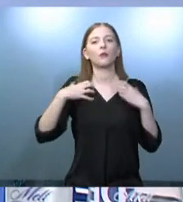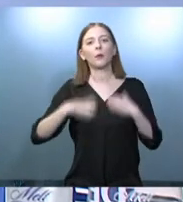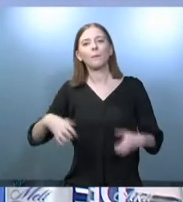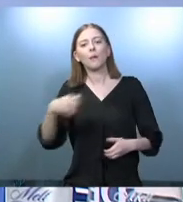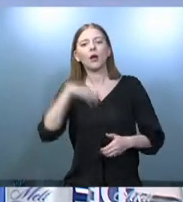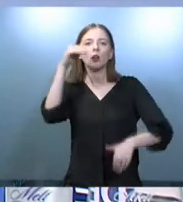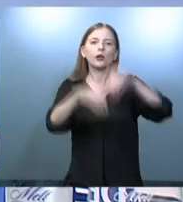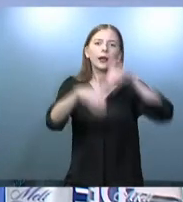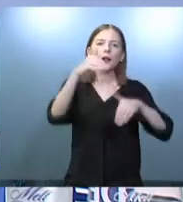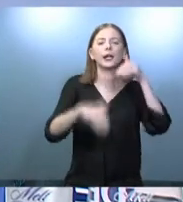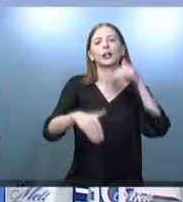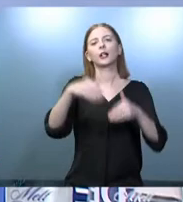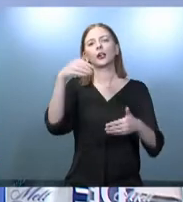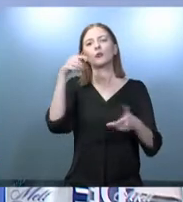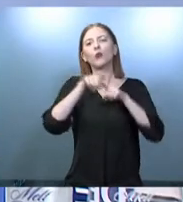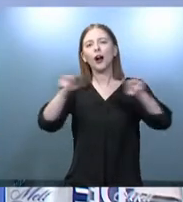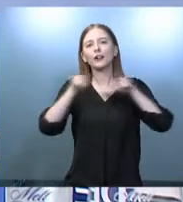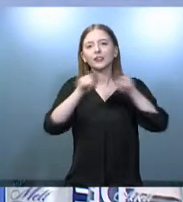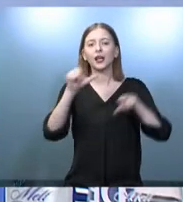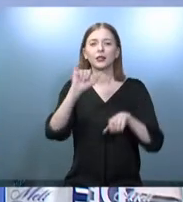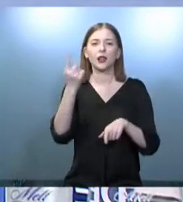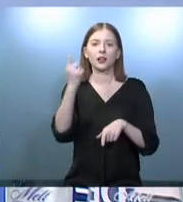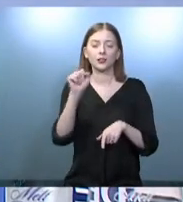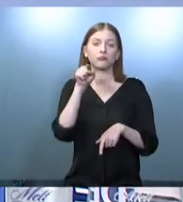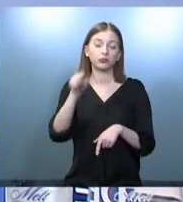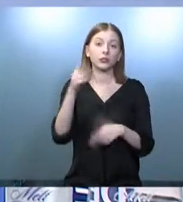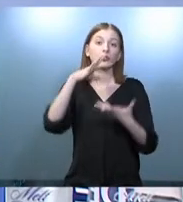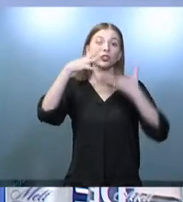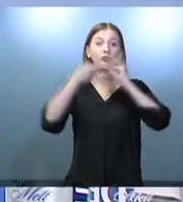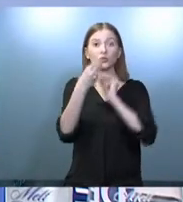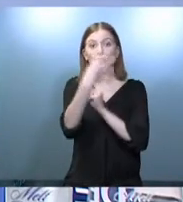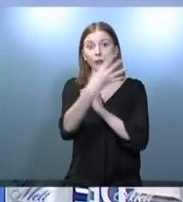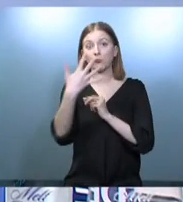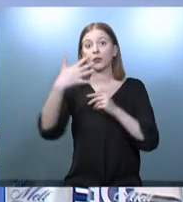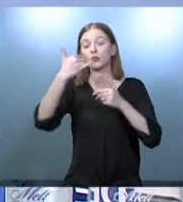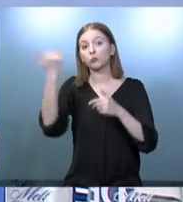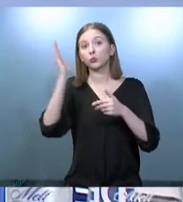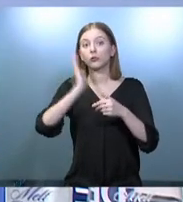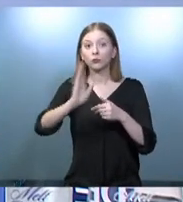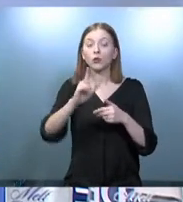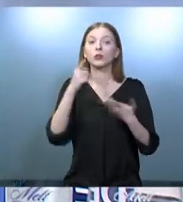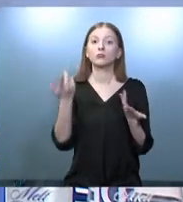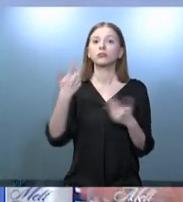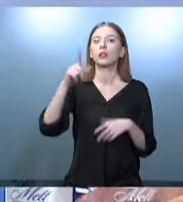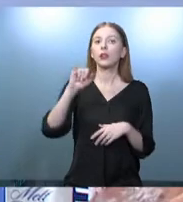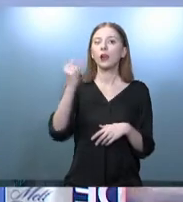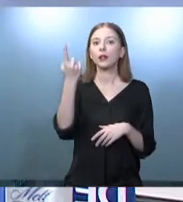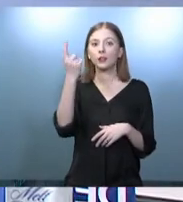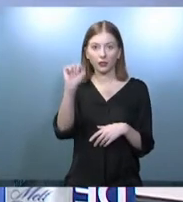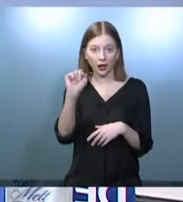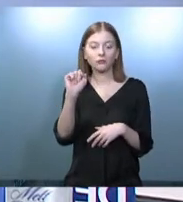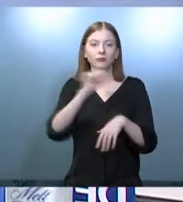finansuojama Vyriausiosios rinkimų komisijos. Ji truks 45 minutes. Kiekvienos laidos laikas yra